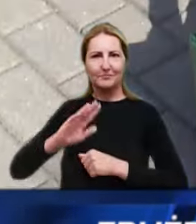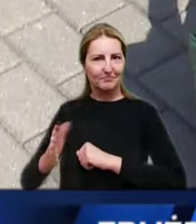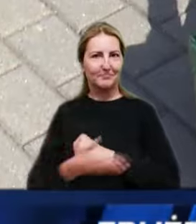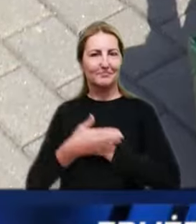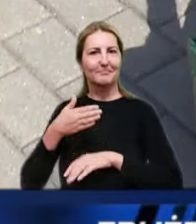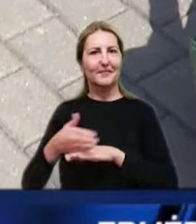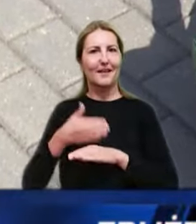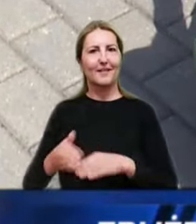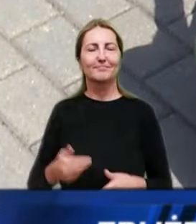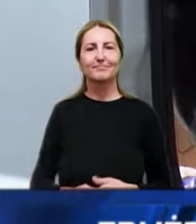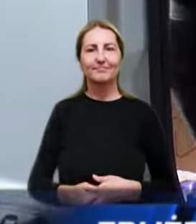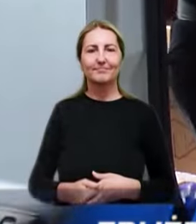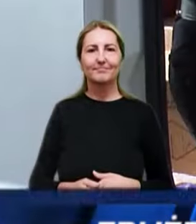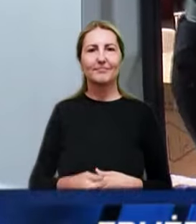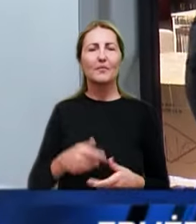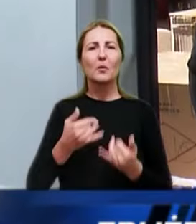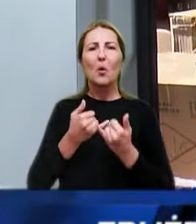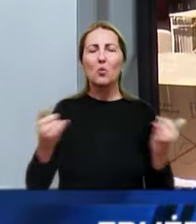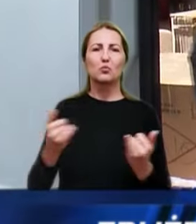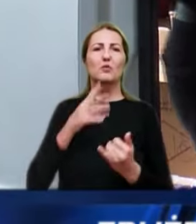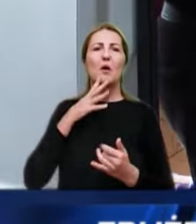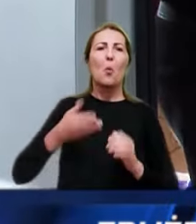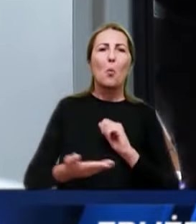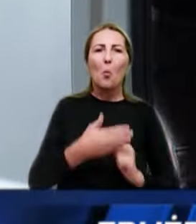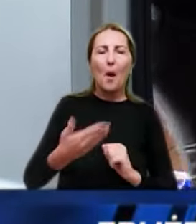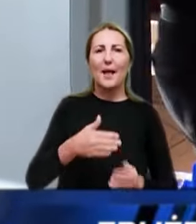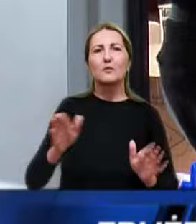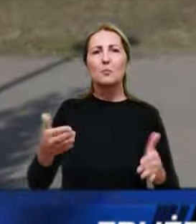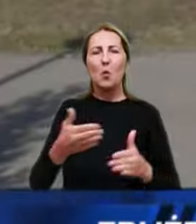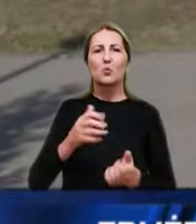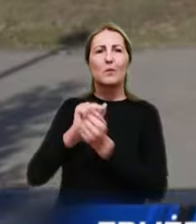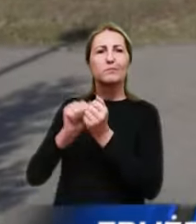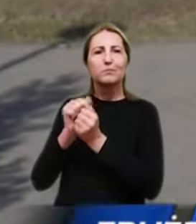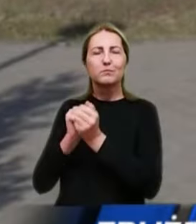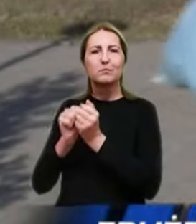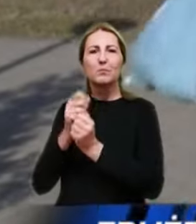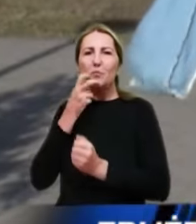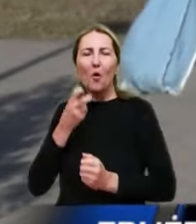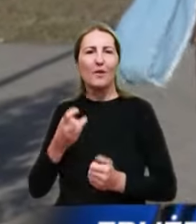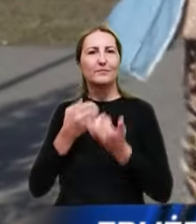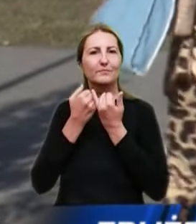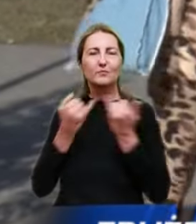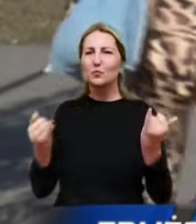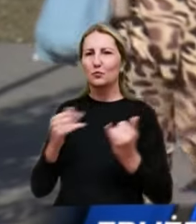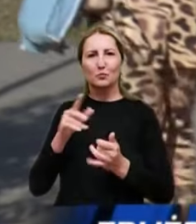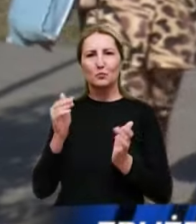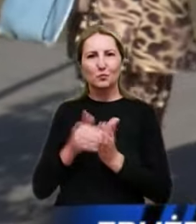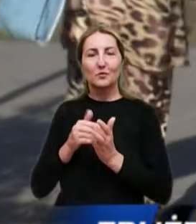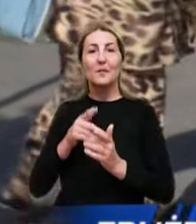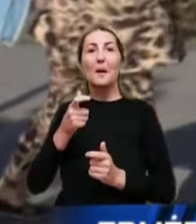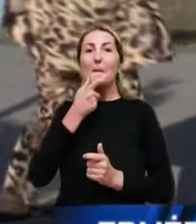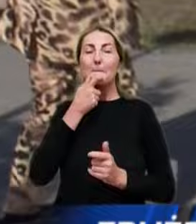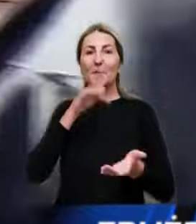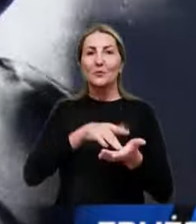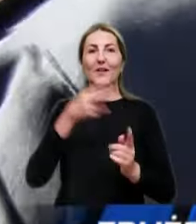Łopaty, miotły, wiadra, agregaty prądotwórcze, a także środki czystości i higieniczne. Do bydgoskiego oddziału Telewizji Polskiej cały czas